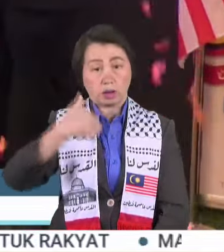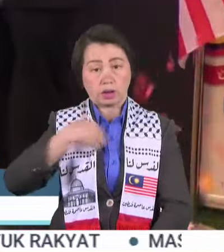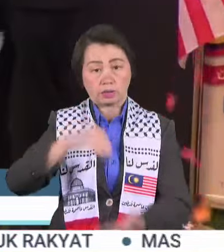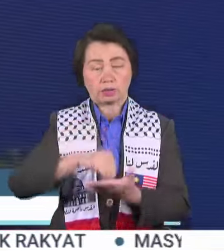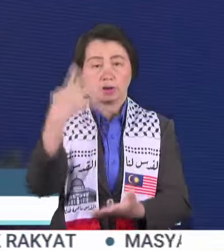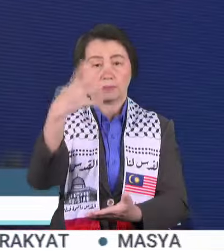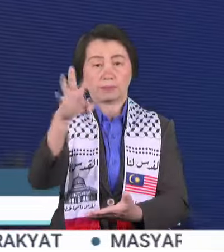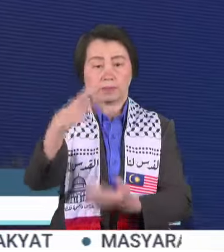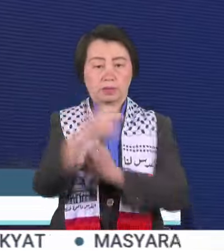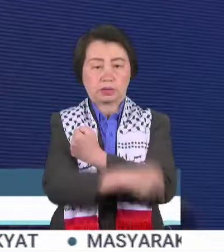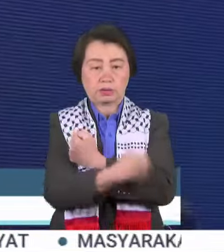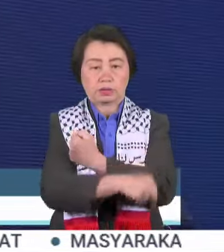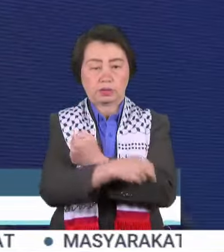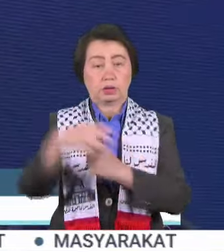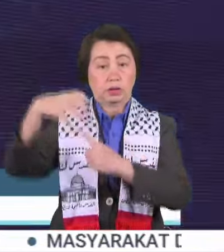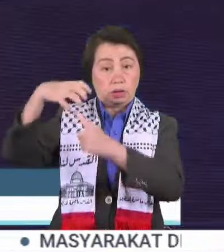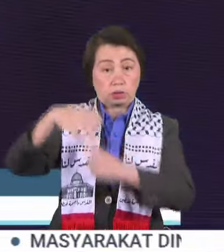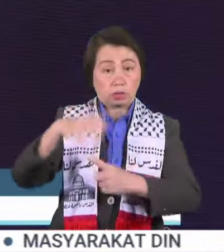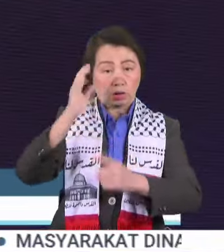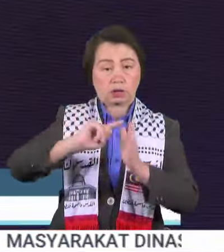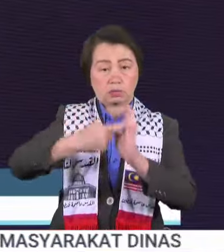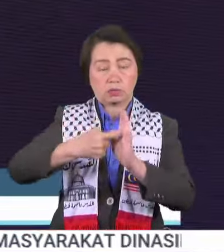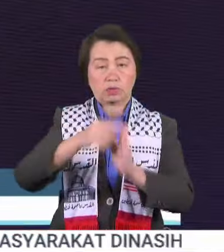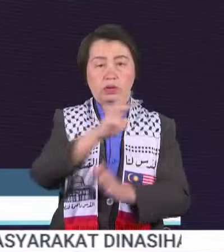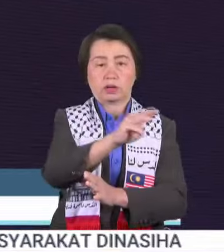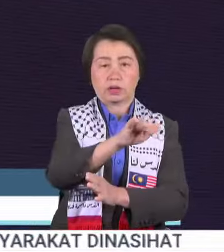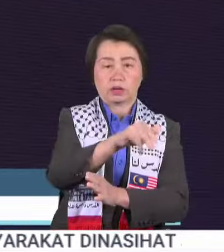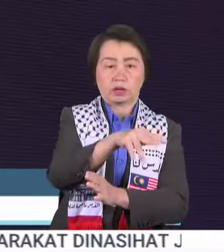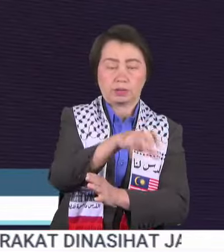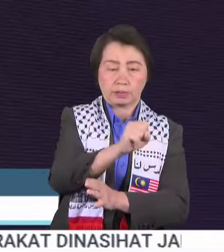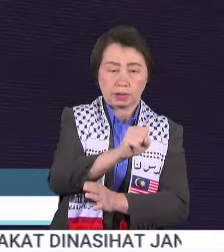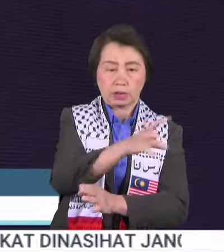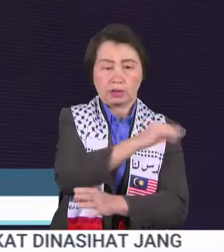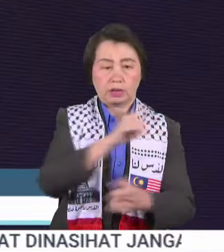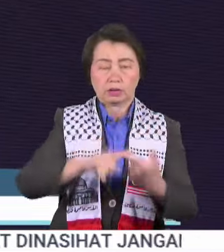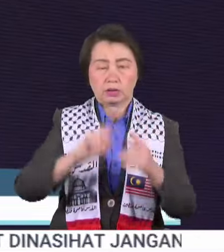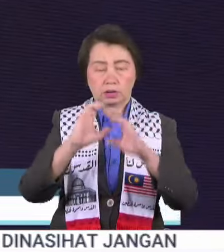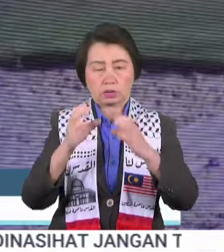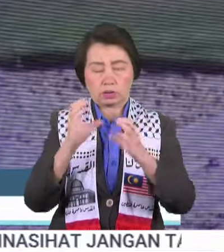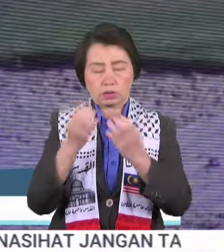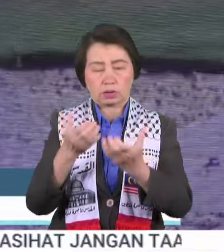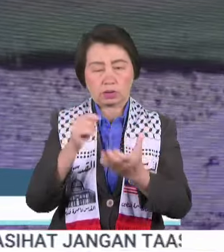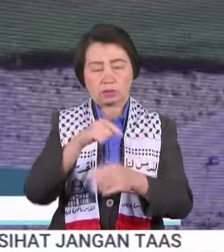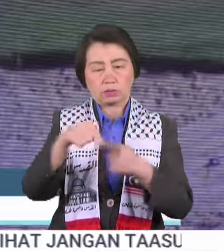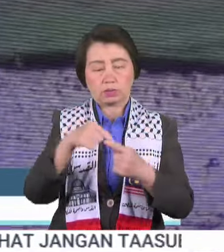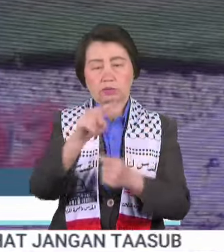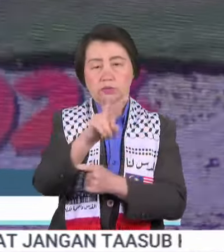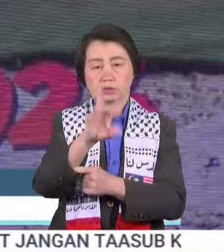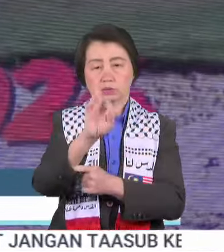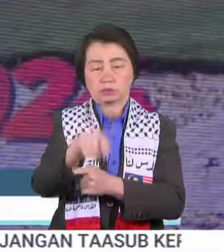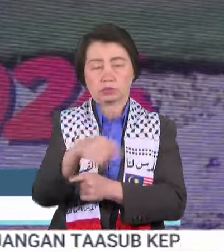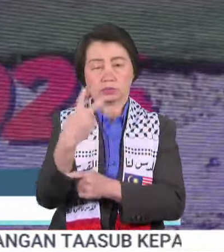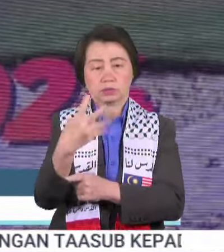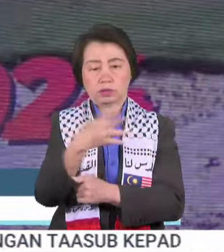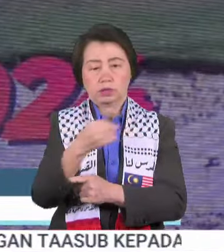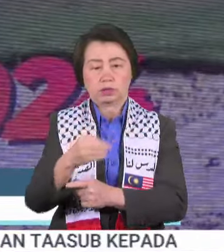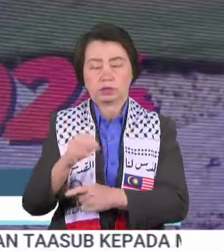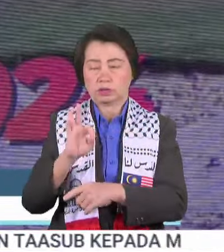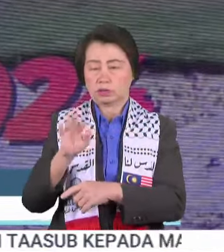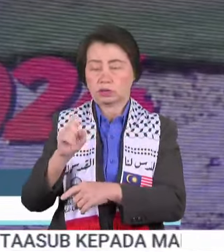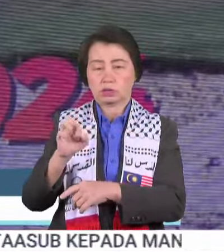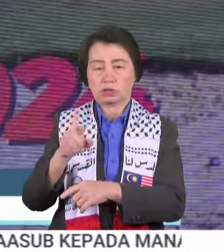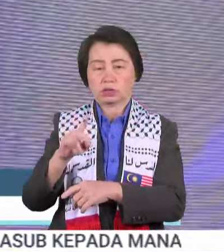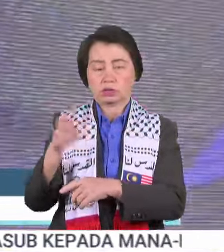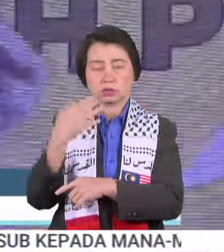di 14 negeri. Kejohanan itu akan bermula di The Mines Resort and Golf Club pada 29 Februari dan berakhir di Forest City